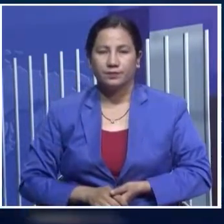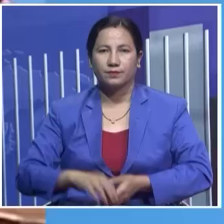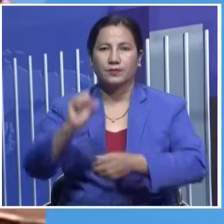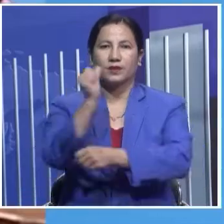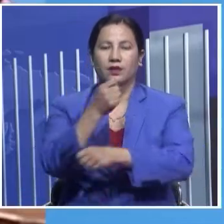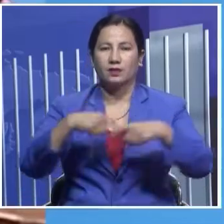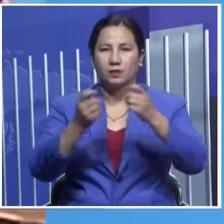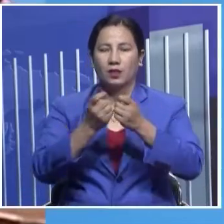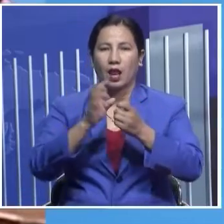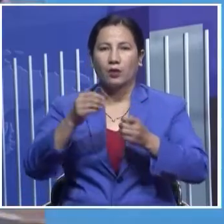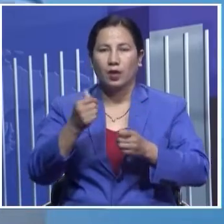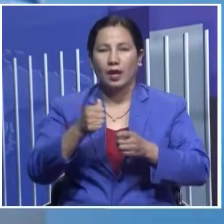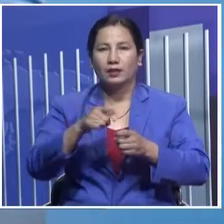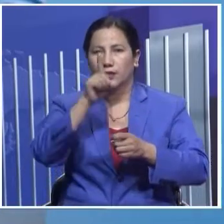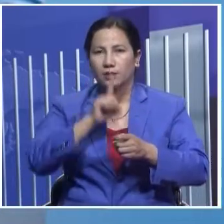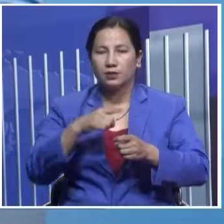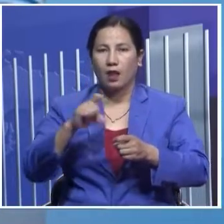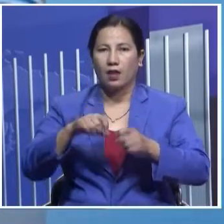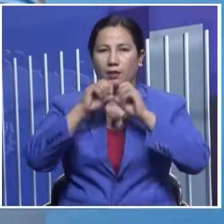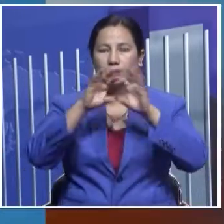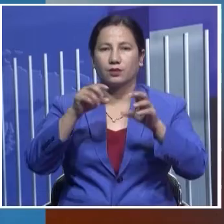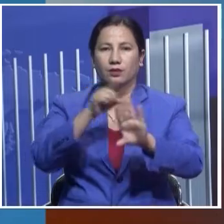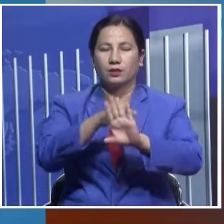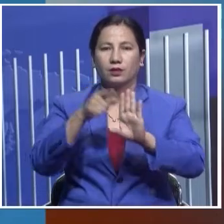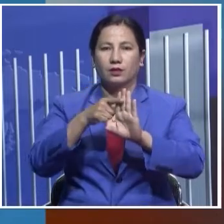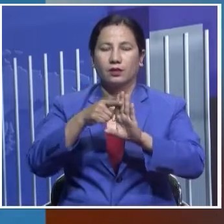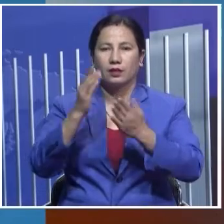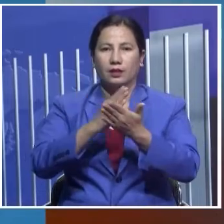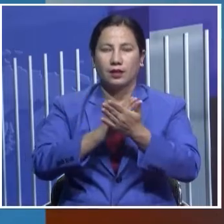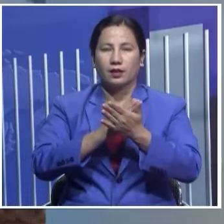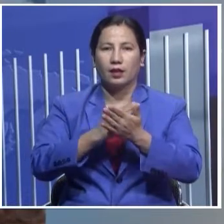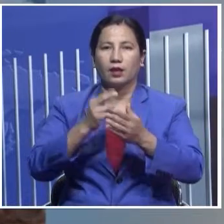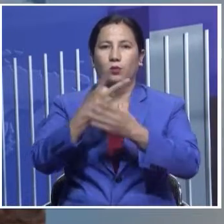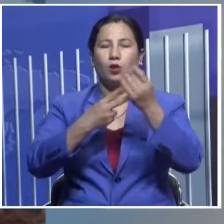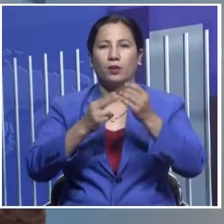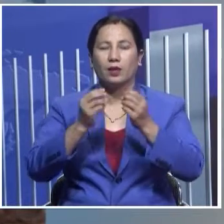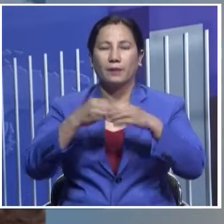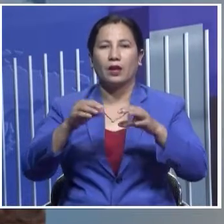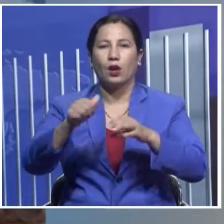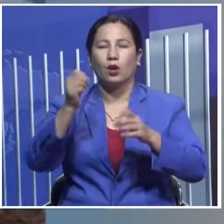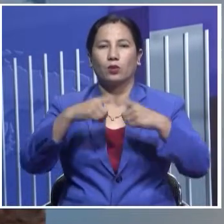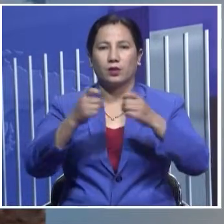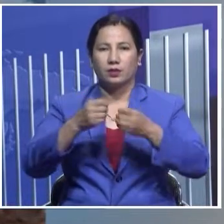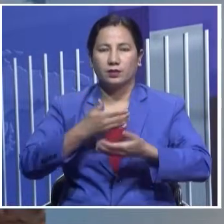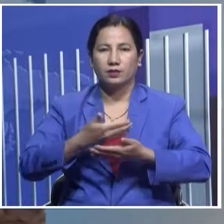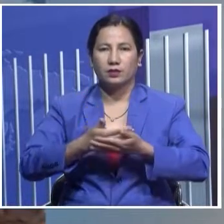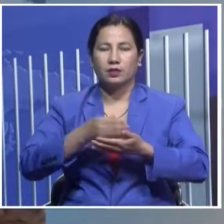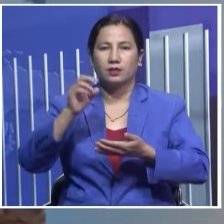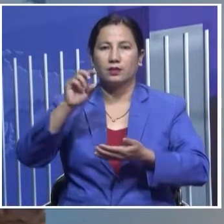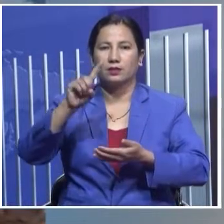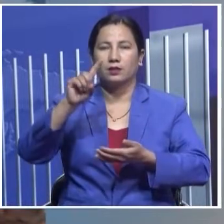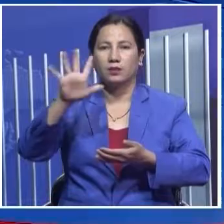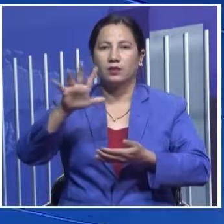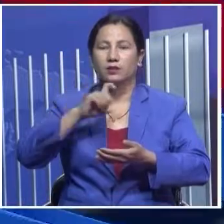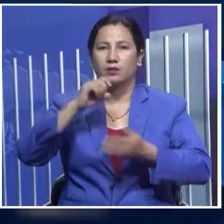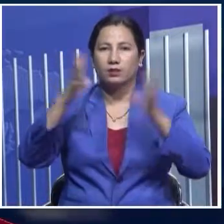राष्ट्रिय सभाद्वारा आउँदो आर्थिक वर्षका लागि प्रस्तुत गरेको नीति तथा कार्यक्रम बहुमतले पारित। अर्को बैठक जेठ 15 गते दिउँसो 3 बजे बस्ने।